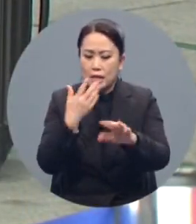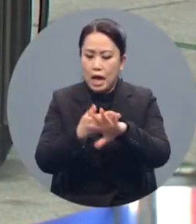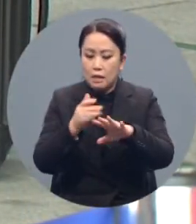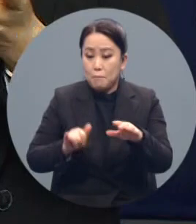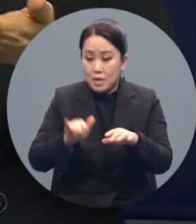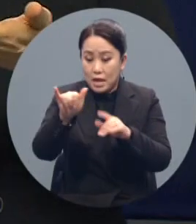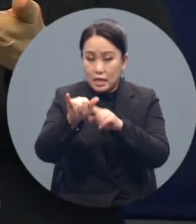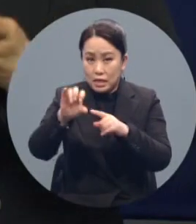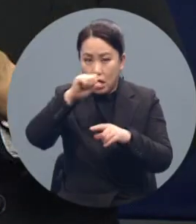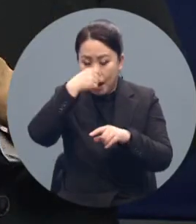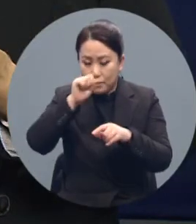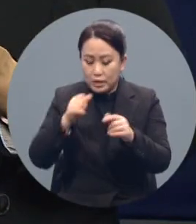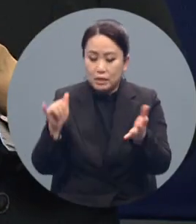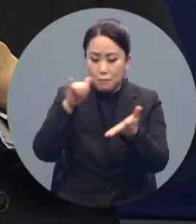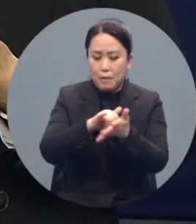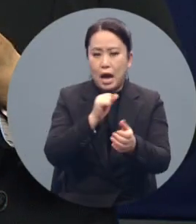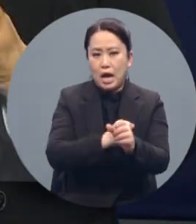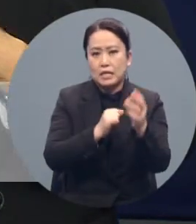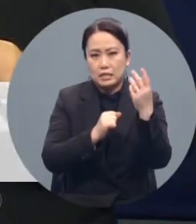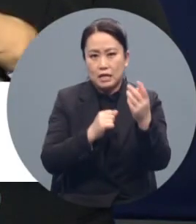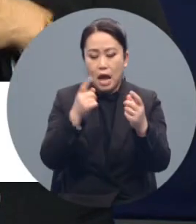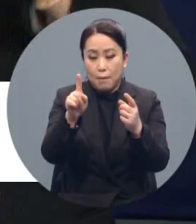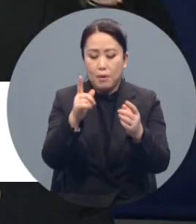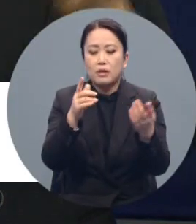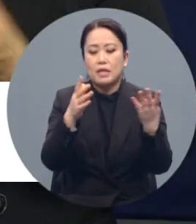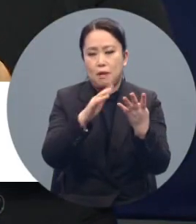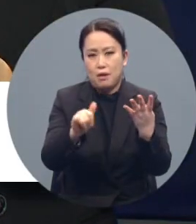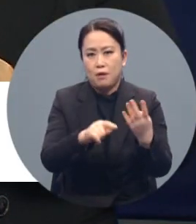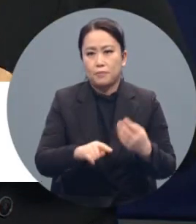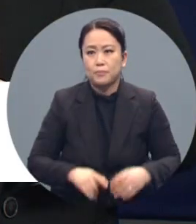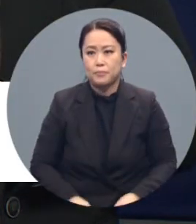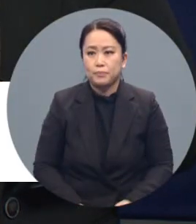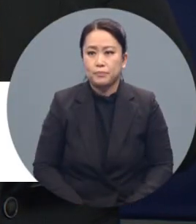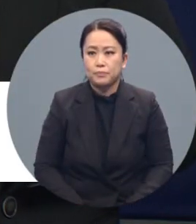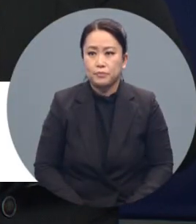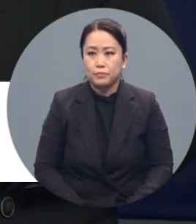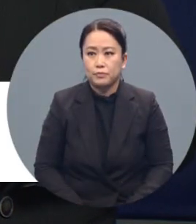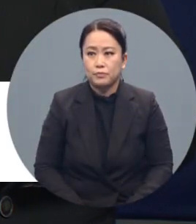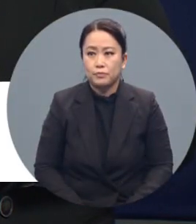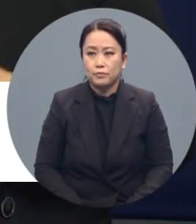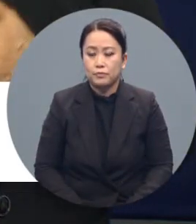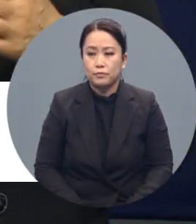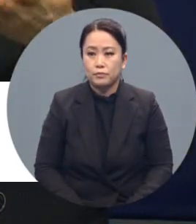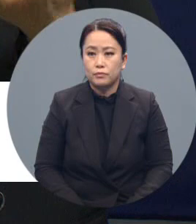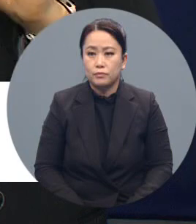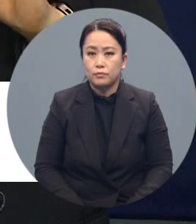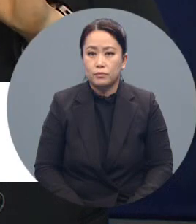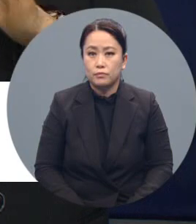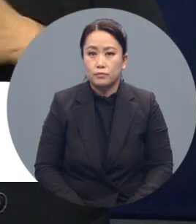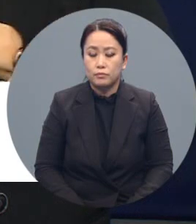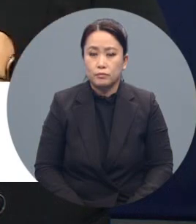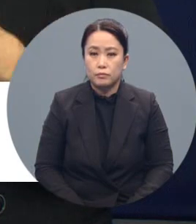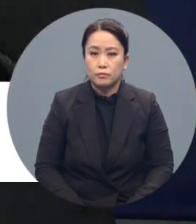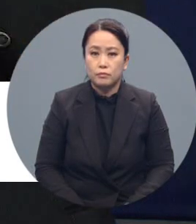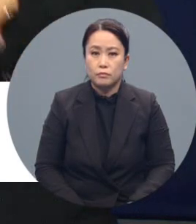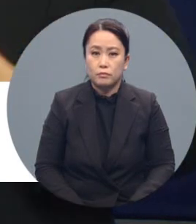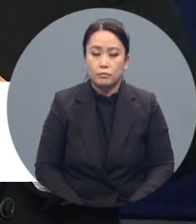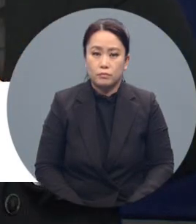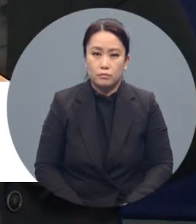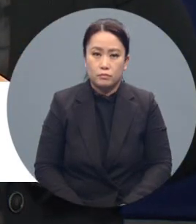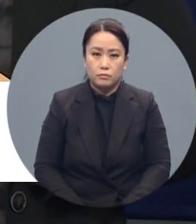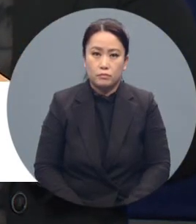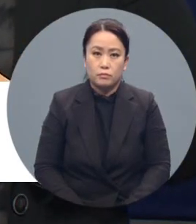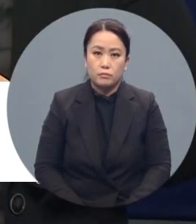4명입니다. 1일차 검사에서는 모두 음성으로 판명이 되었습니다만은 향후 검사를 계속하며 확진 여부를